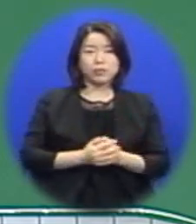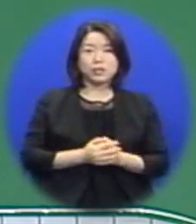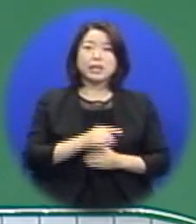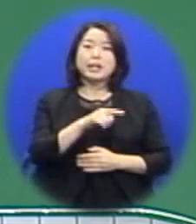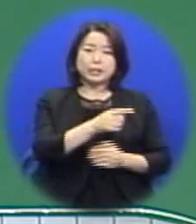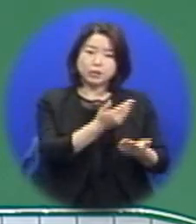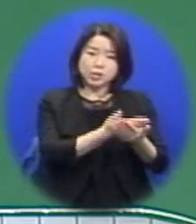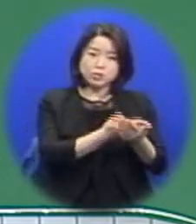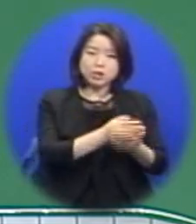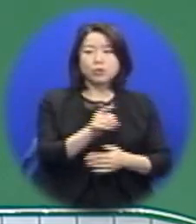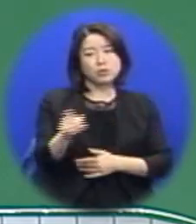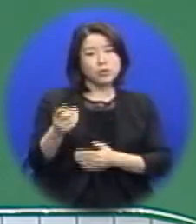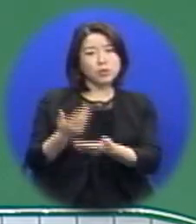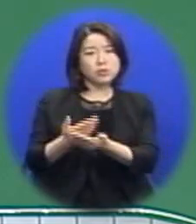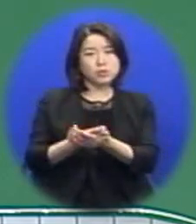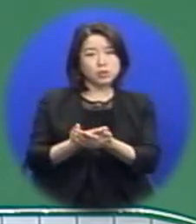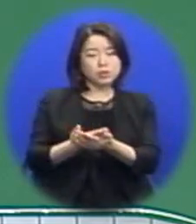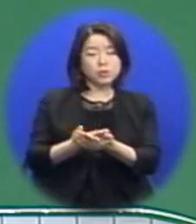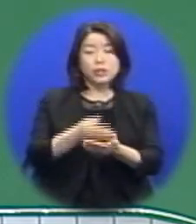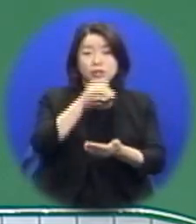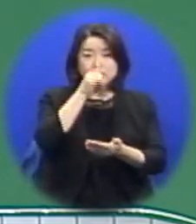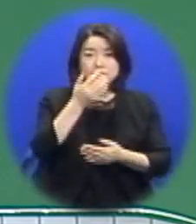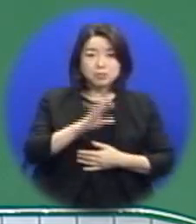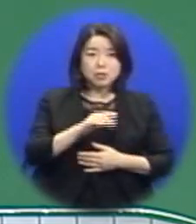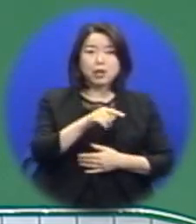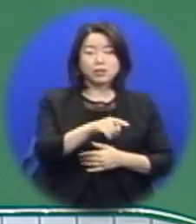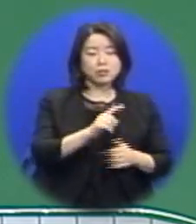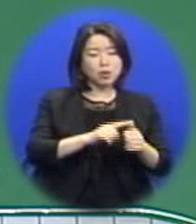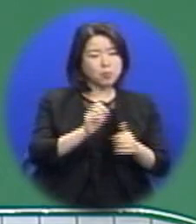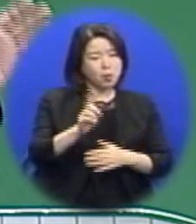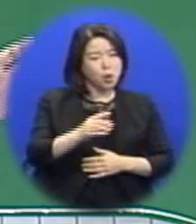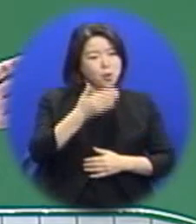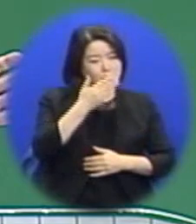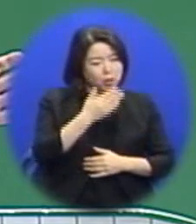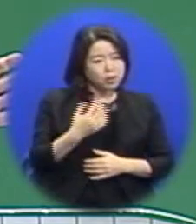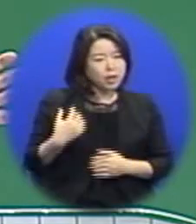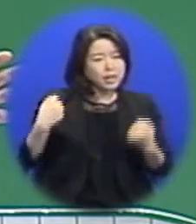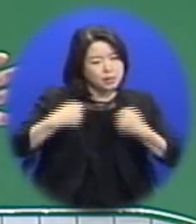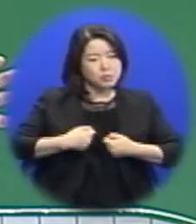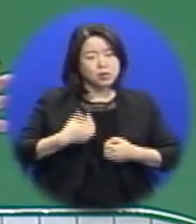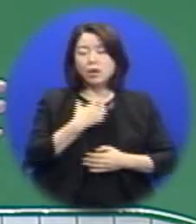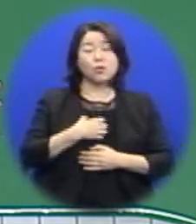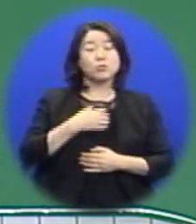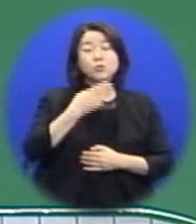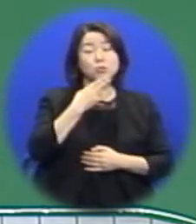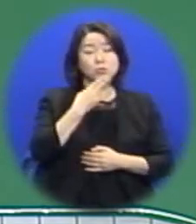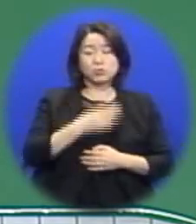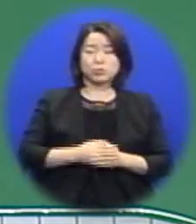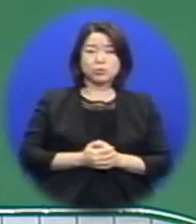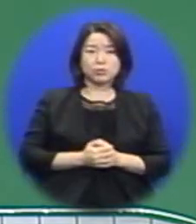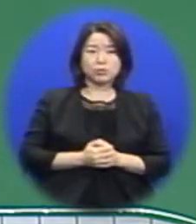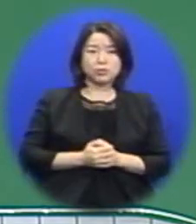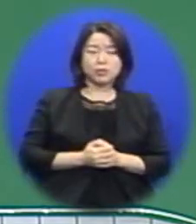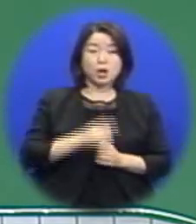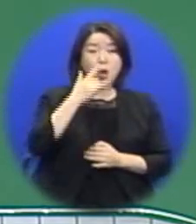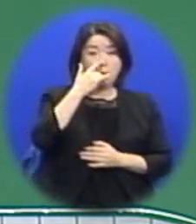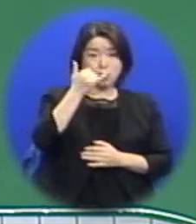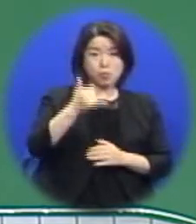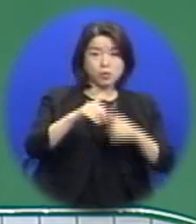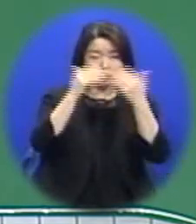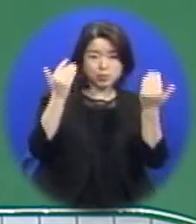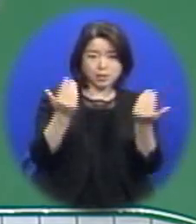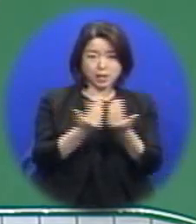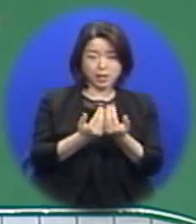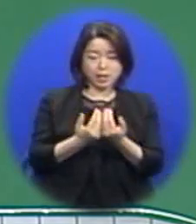이거 해주세요, 저거 해주세요 구하기는 하지만 그는 뭘 먹을까 입을까 걱정 안 해요. 부모님이 다 책임져